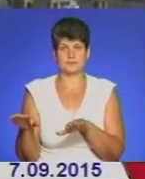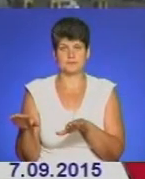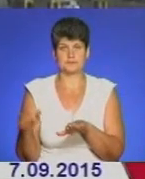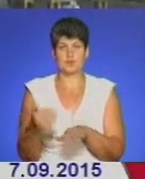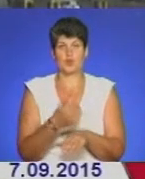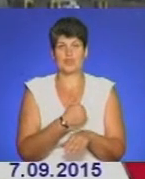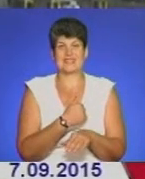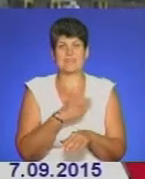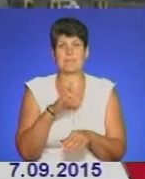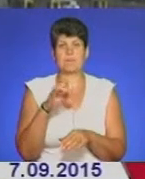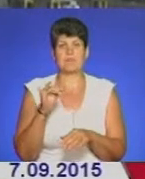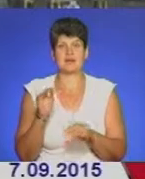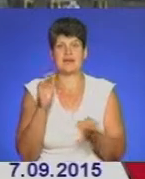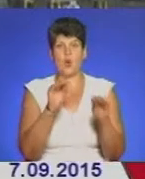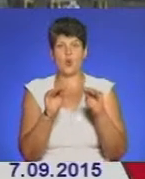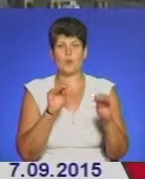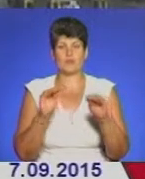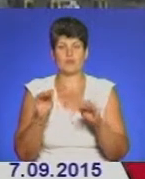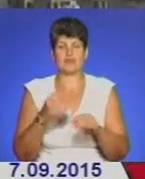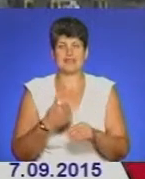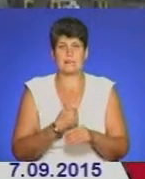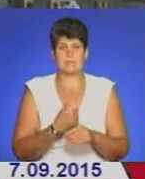Хотіли би їх укомплектувати ми